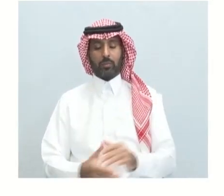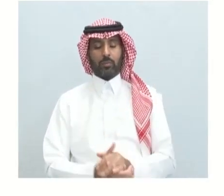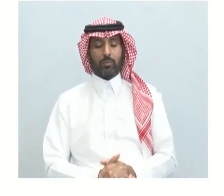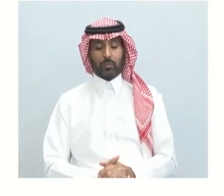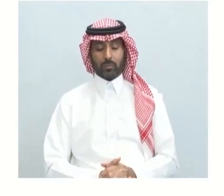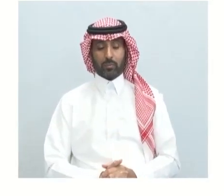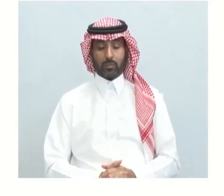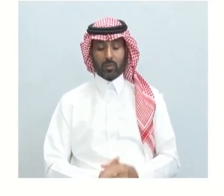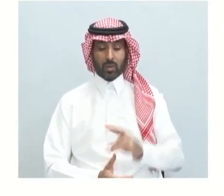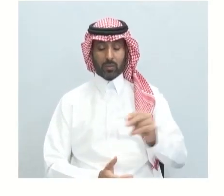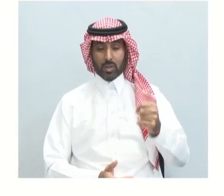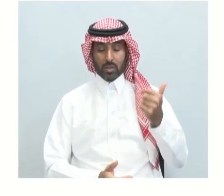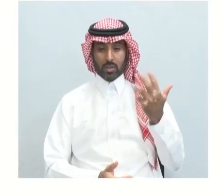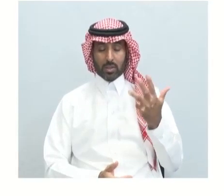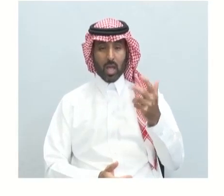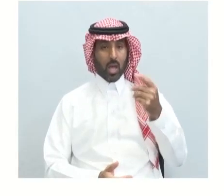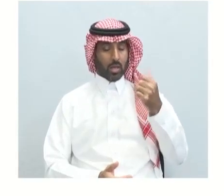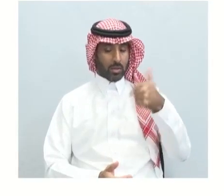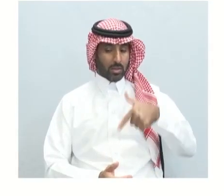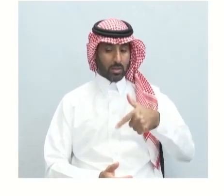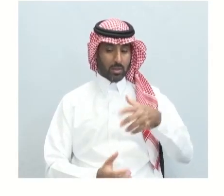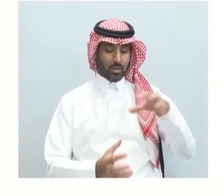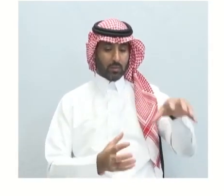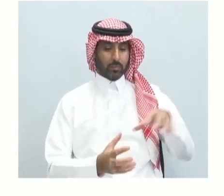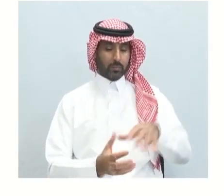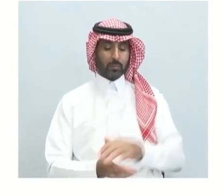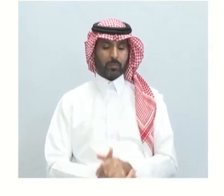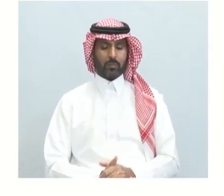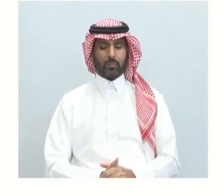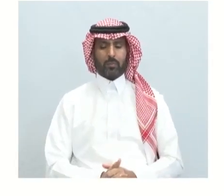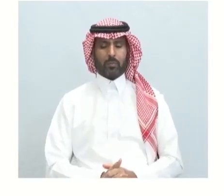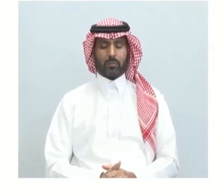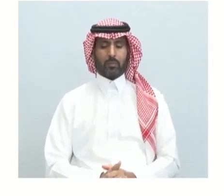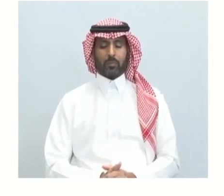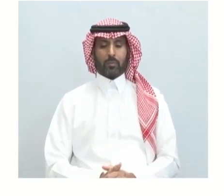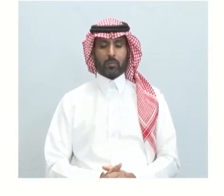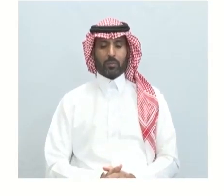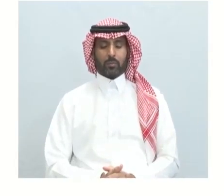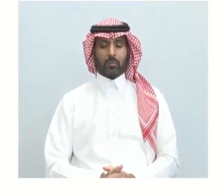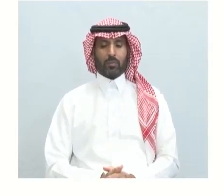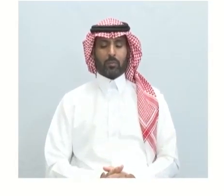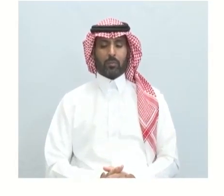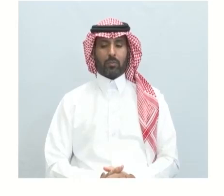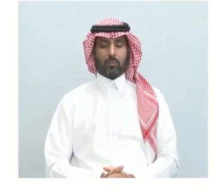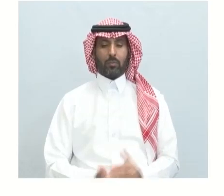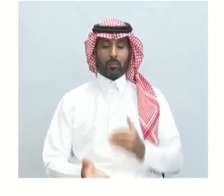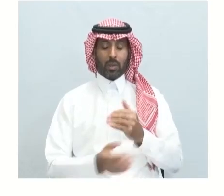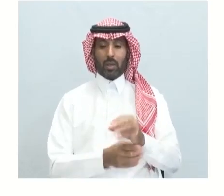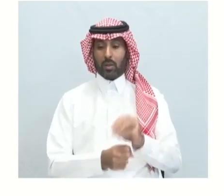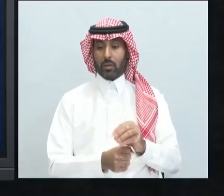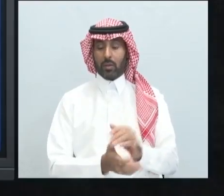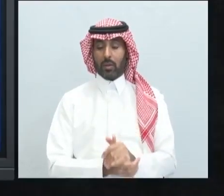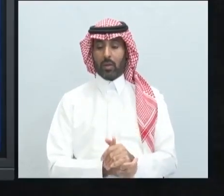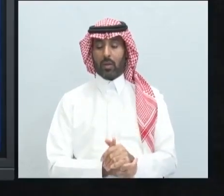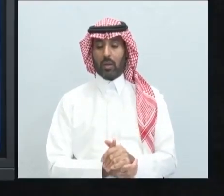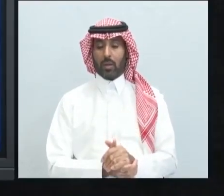الشكل 96 الكثبان الرمليه التي تغطي جزءا من الدرع العربي والرف العربي بعد ذلك اعزائي